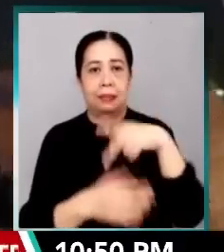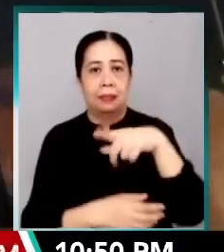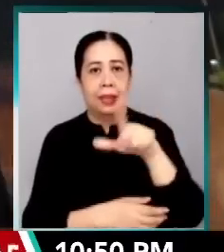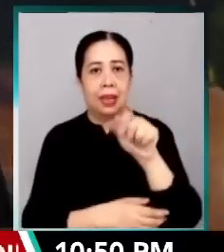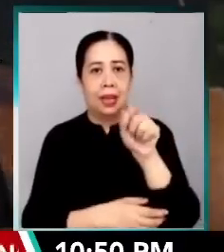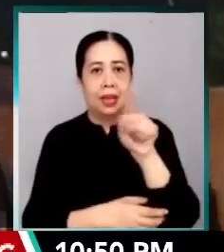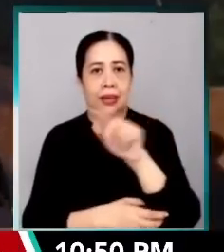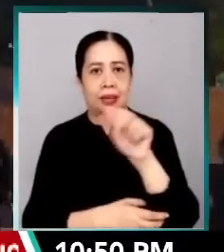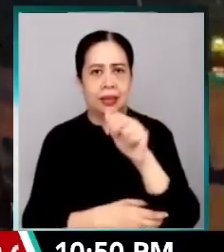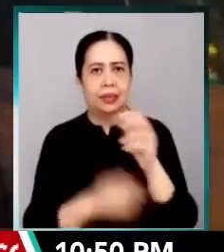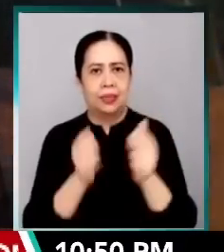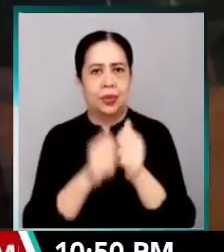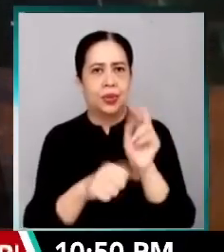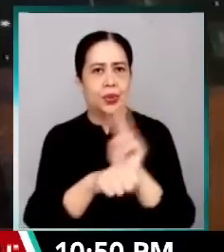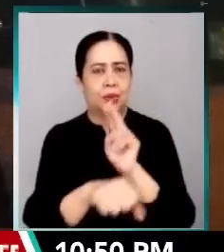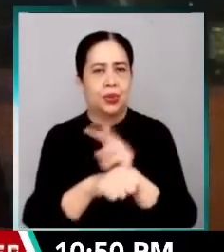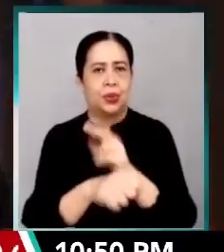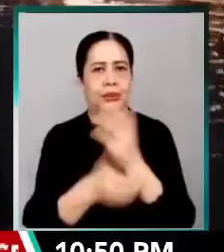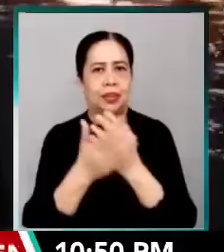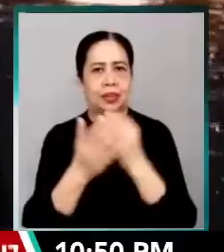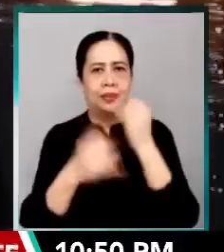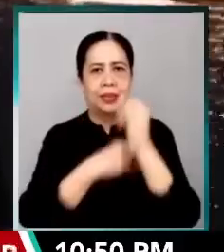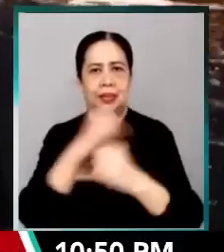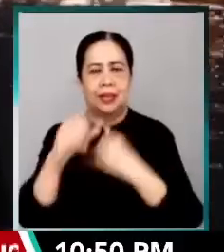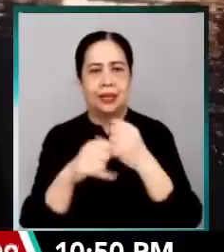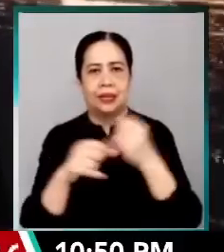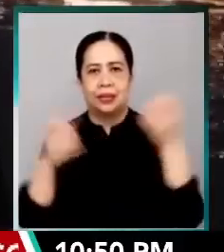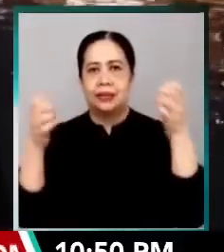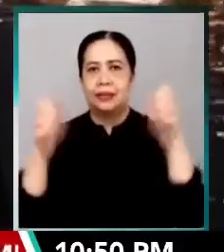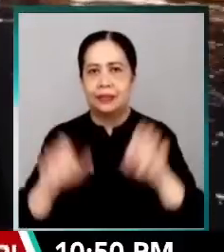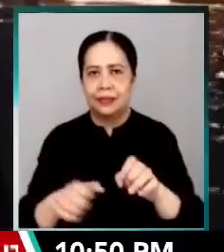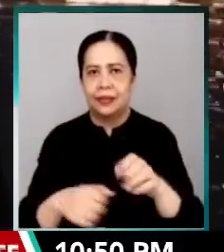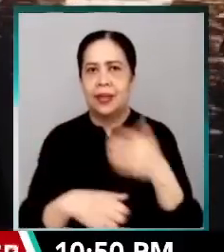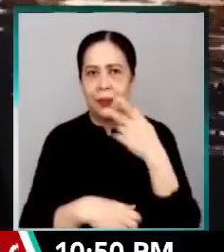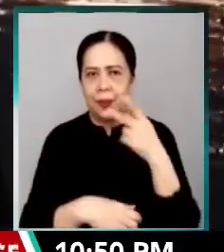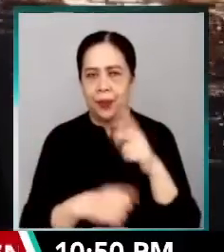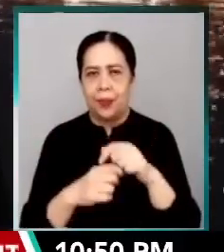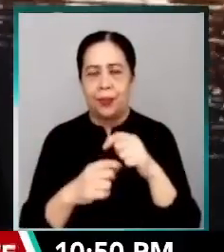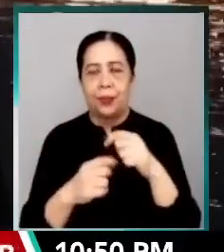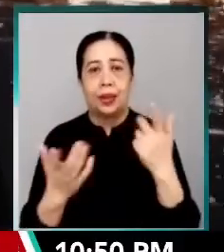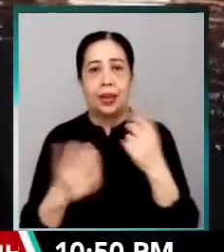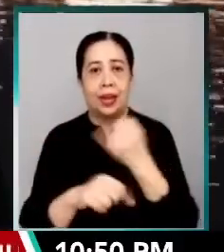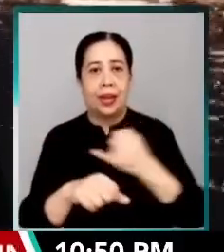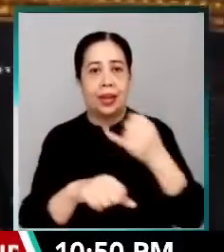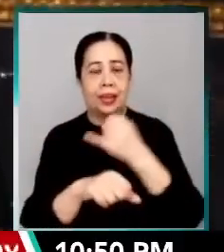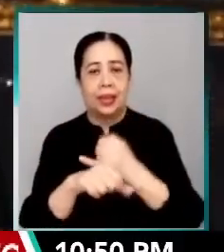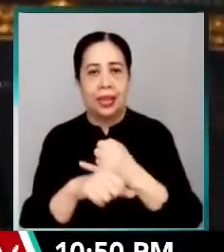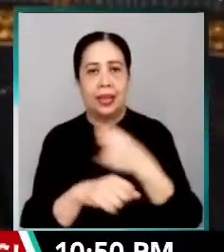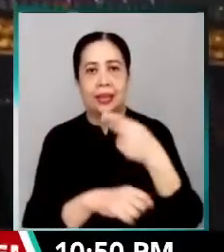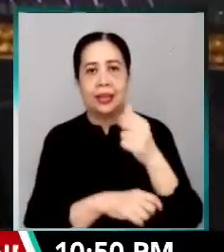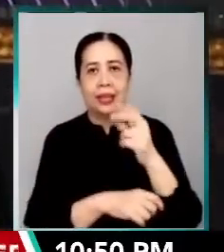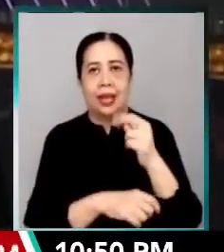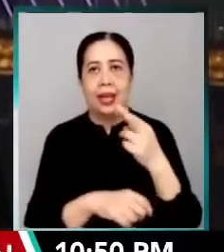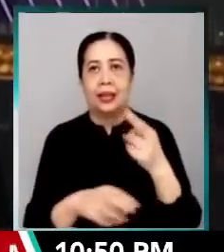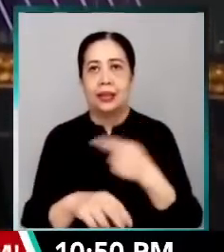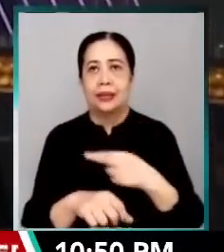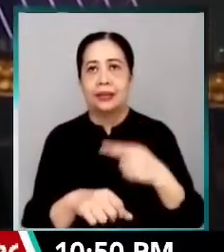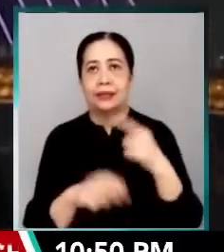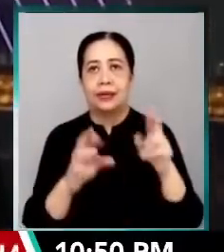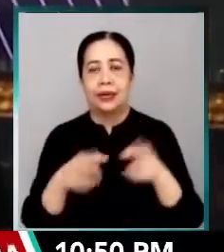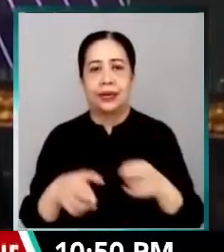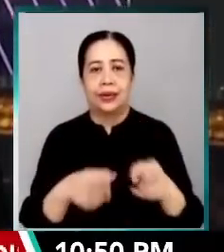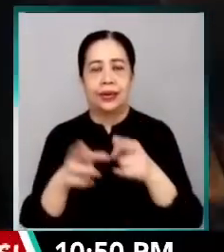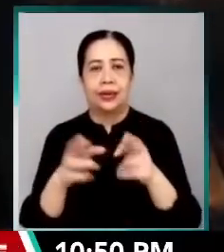karaniwang ginaganap ang ilang international events. Ang Artificial Island sa Han River. Ang World Cup